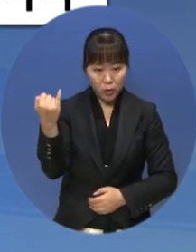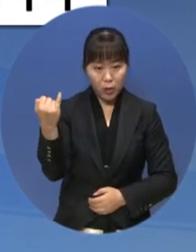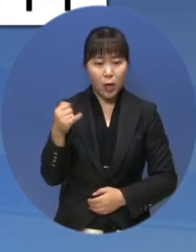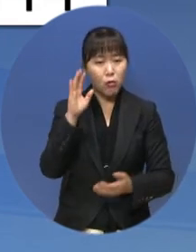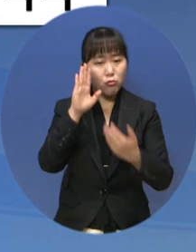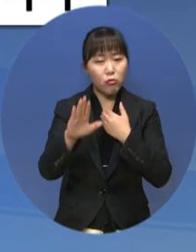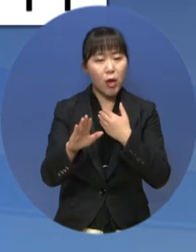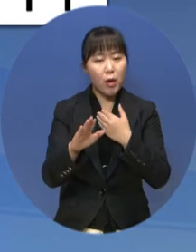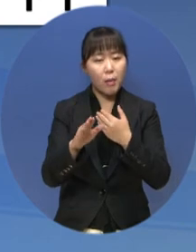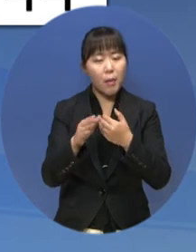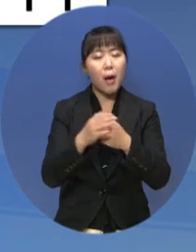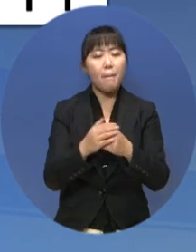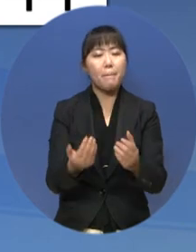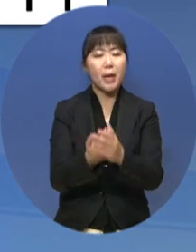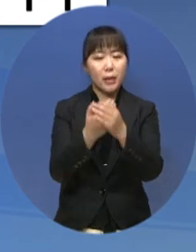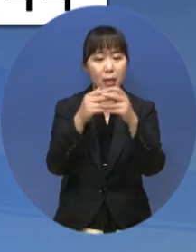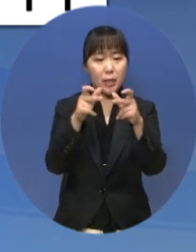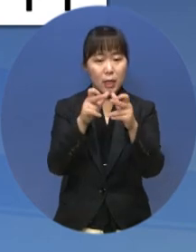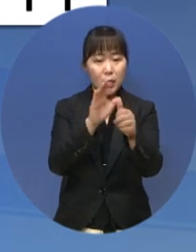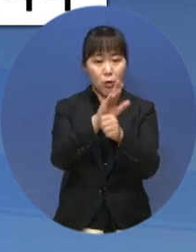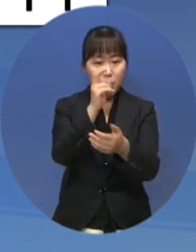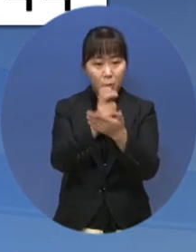생긴 발달장애지원법에서는